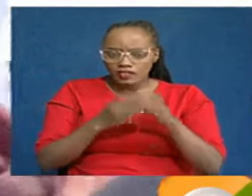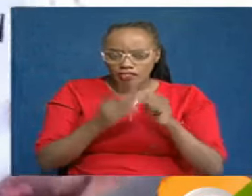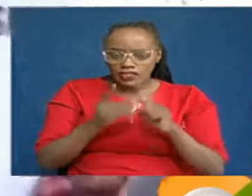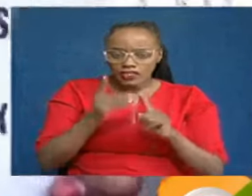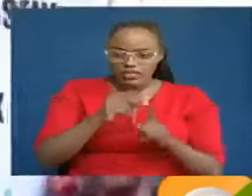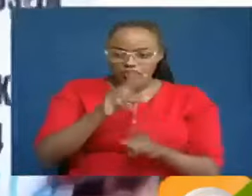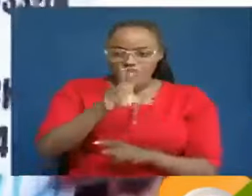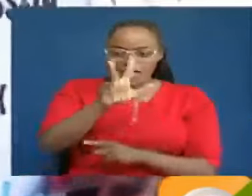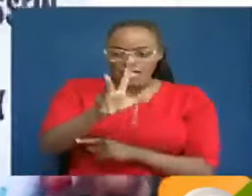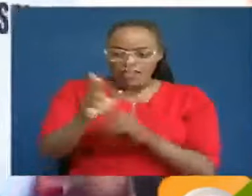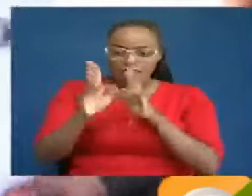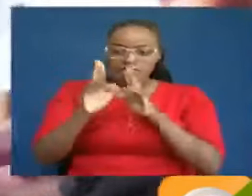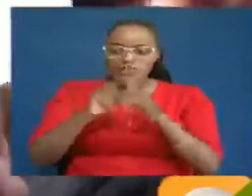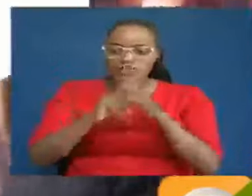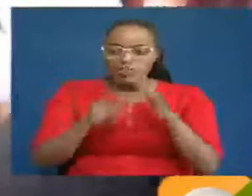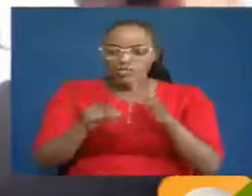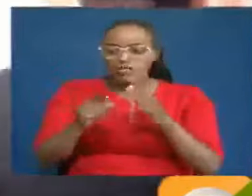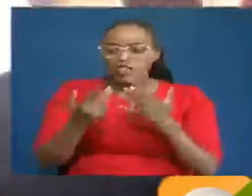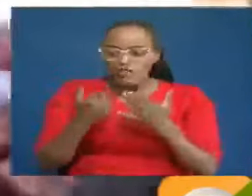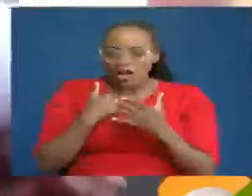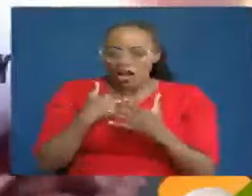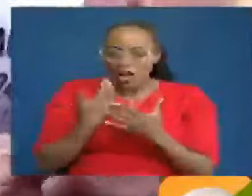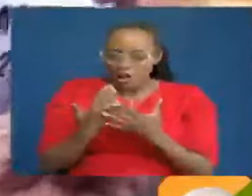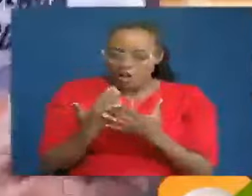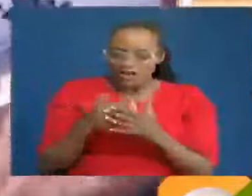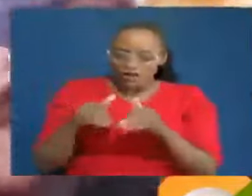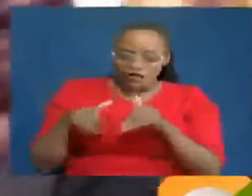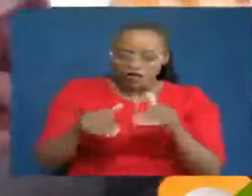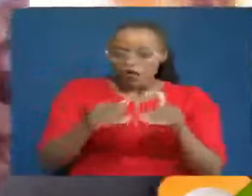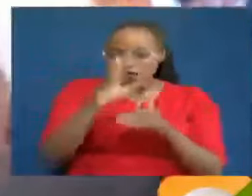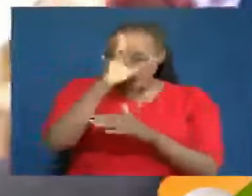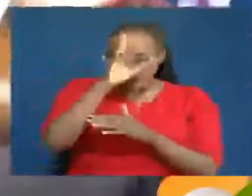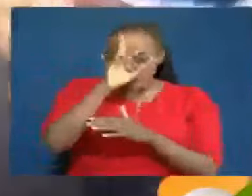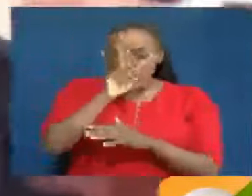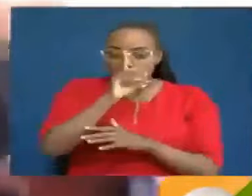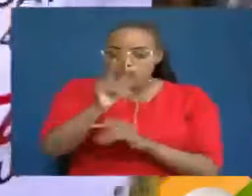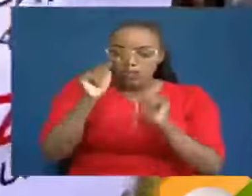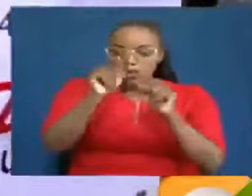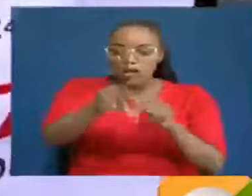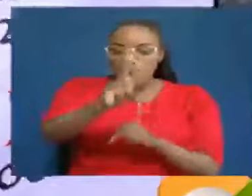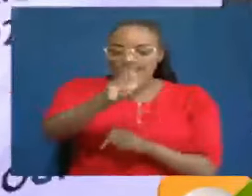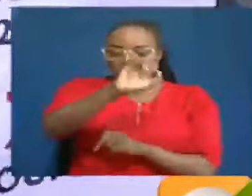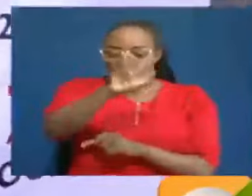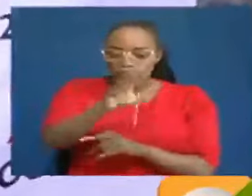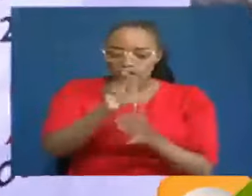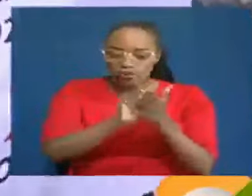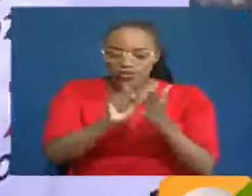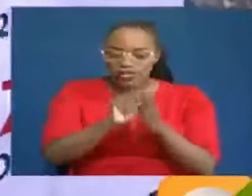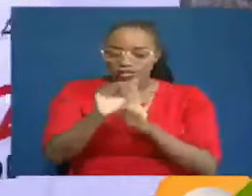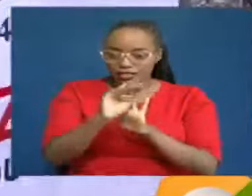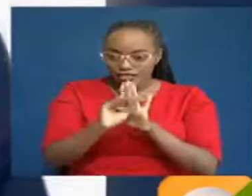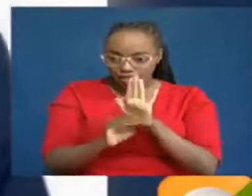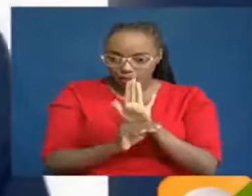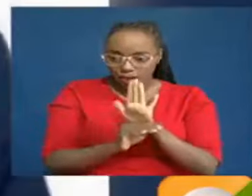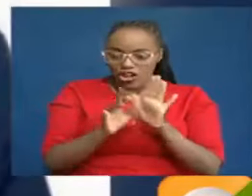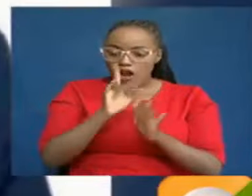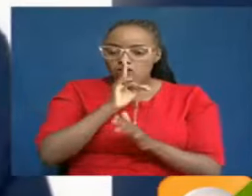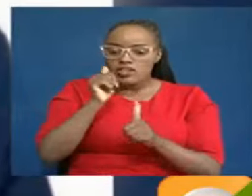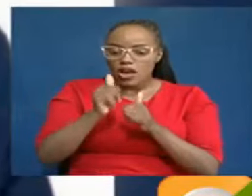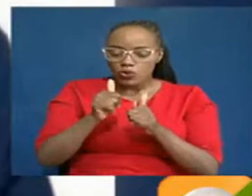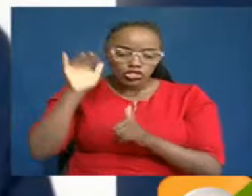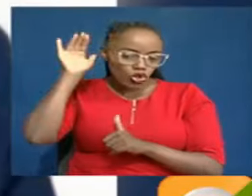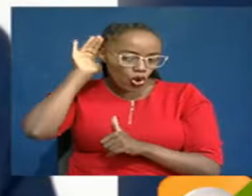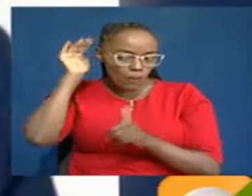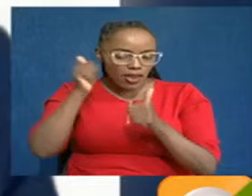13, inaripotiwa alikuwa ameamrishwa na asasi za usalama kufika Wajir kuandikisha taarifa, amri